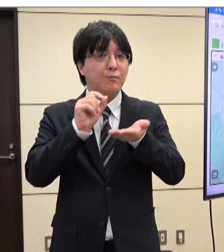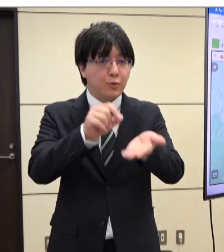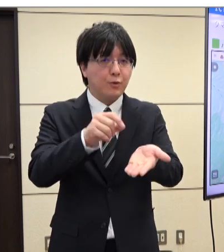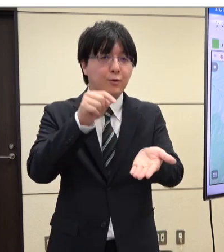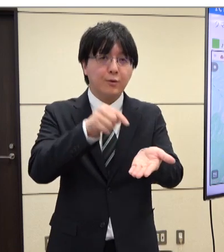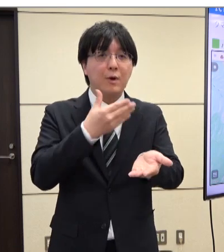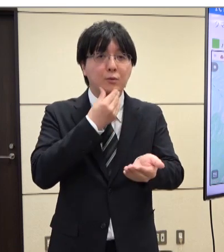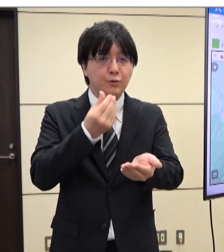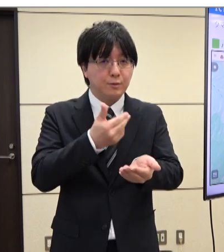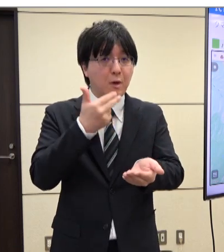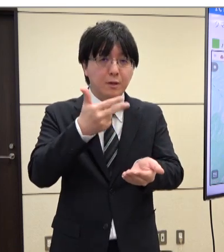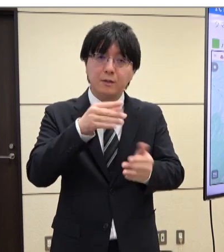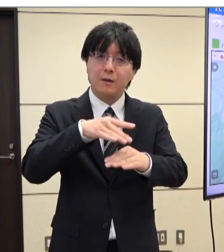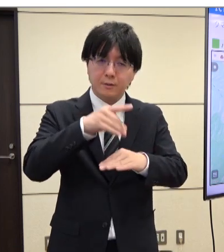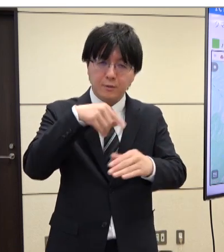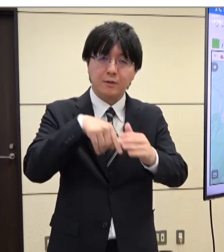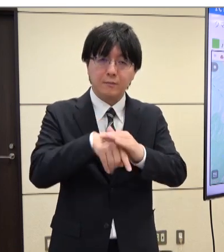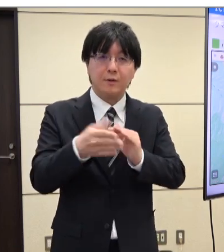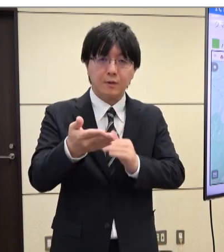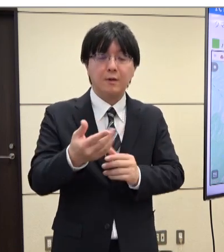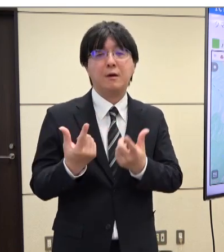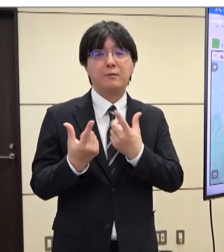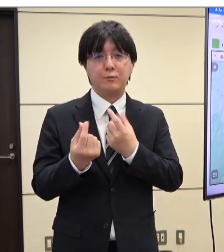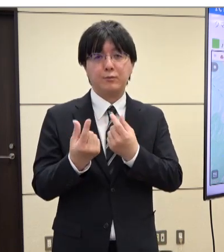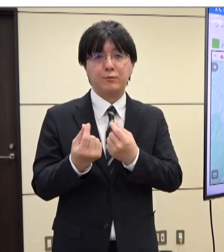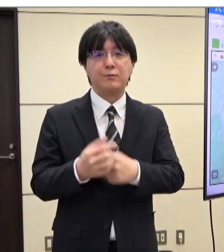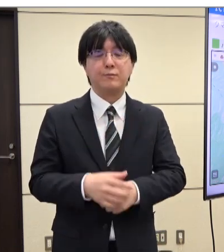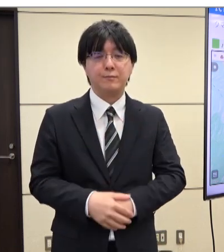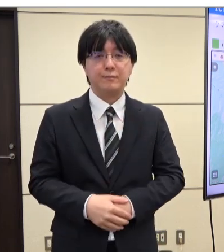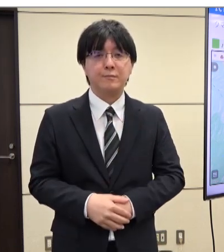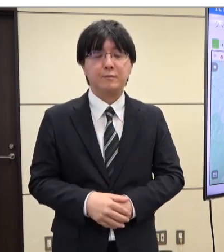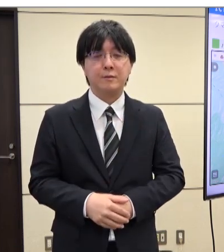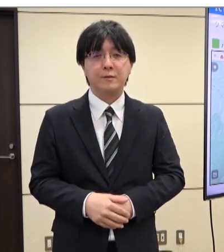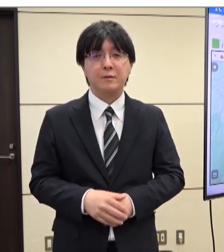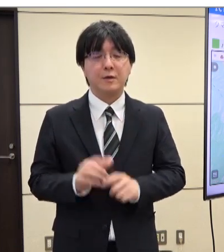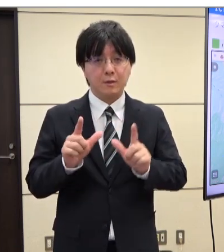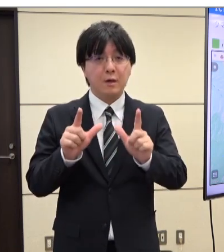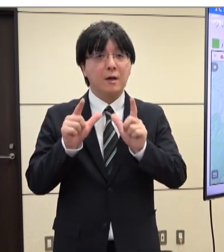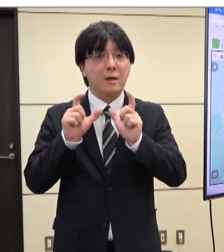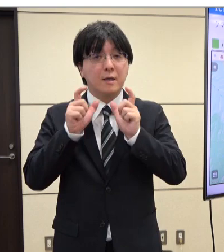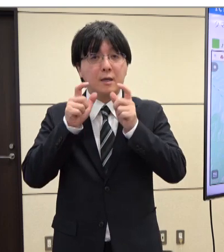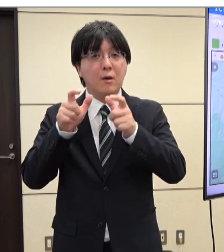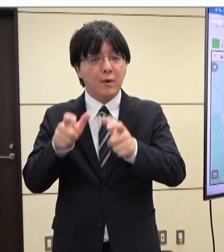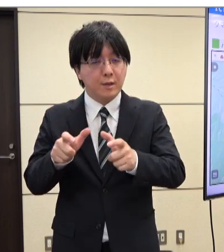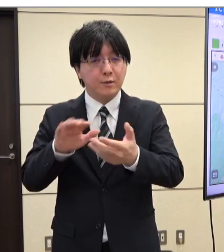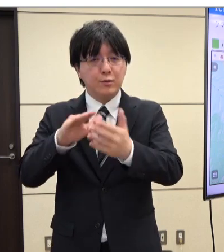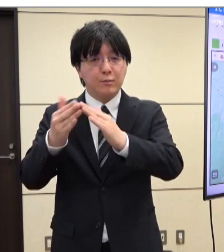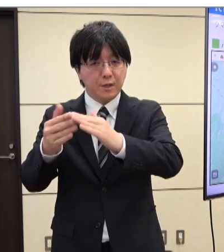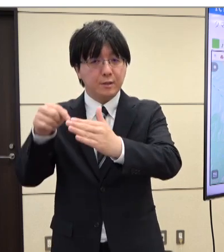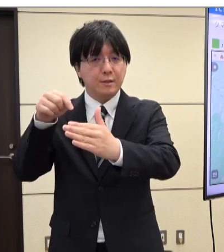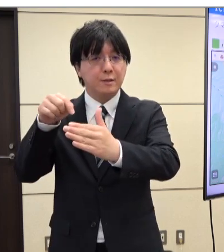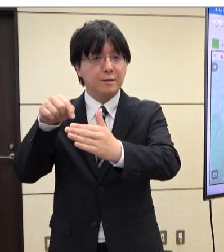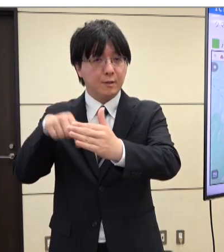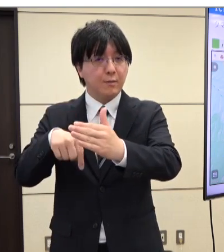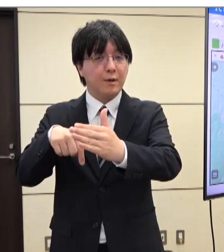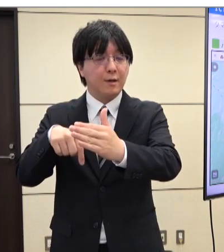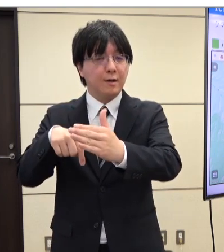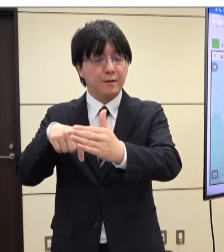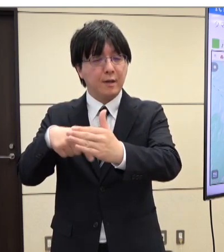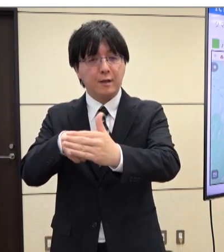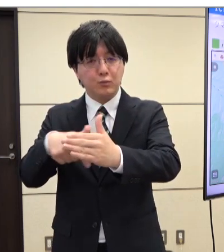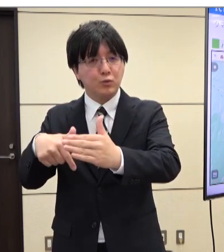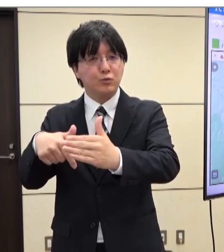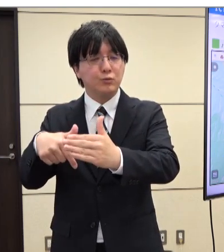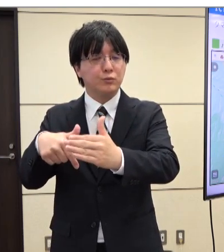めてですね。ですから猪苗代町さんでは一応内部の、はい、なんという